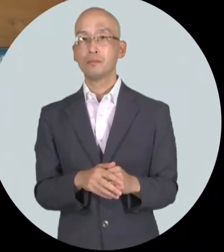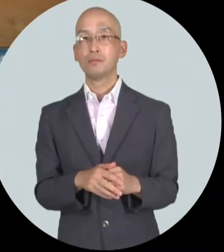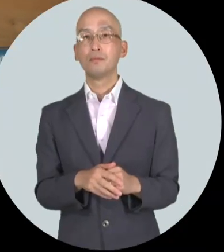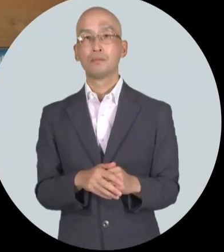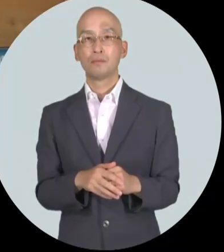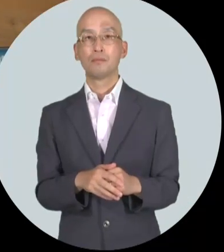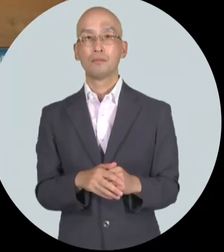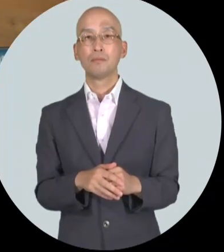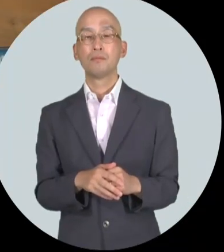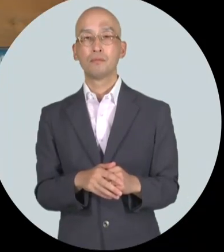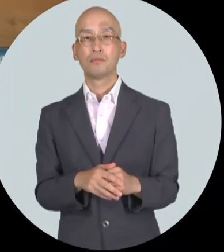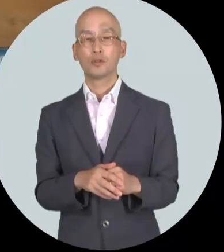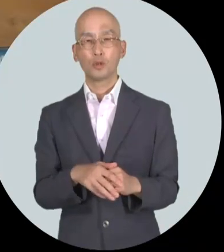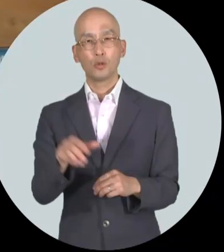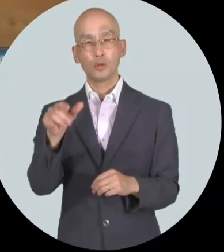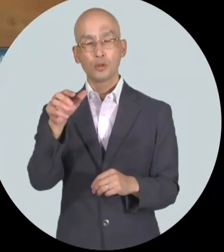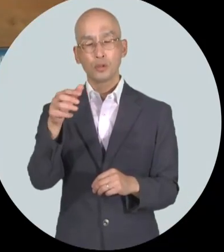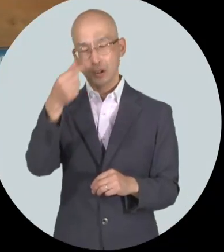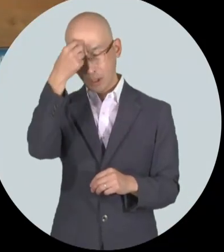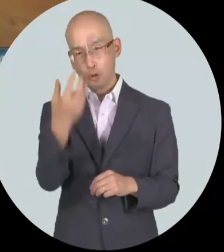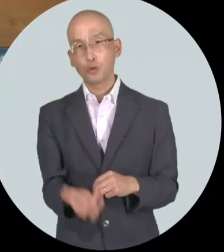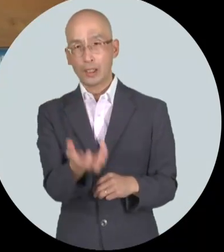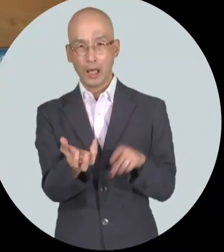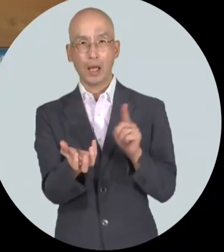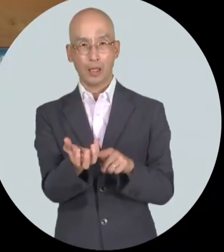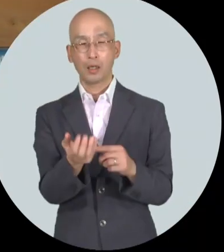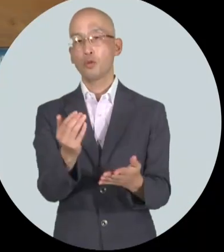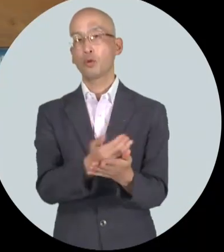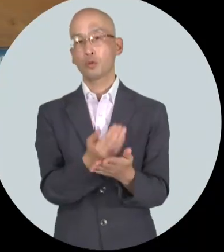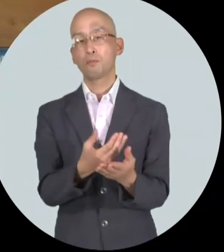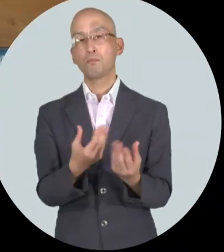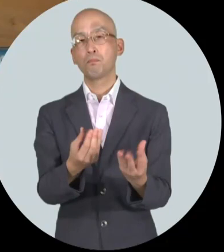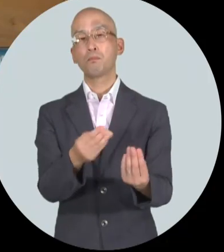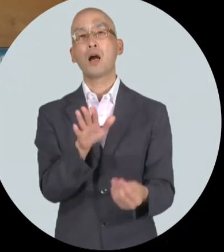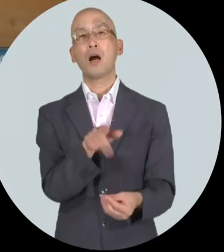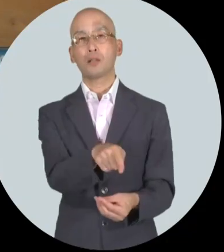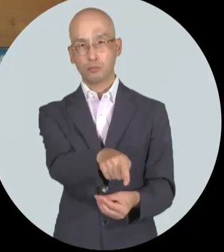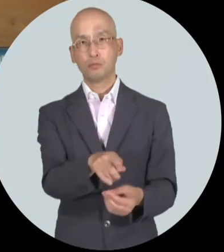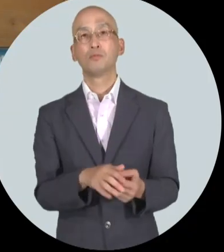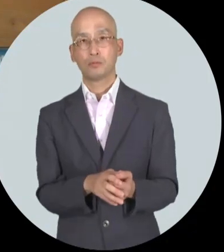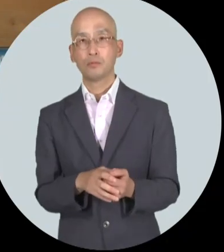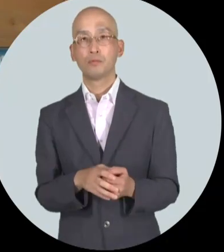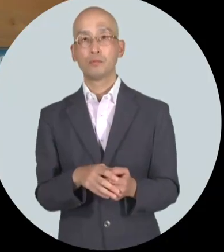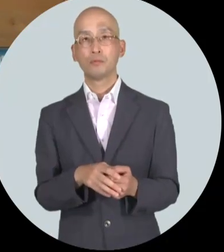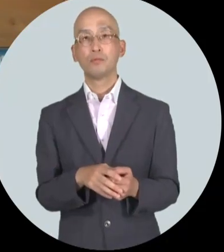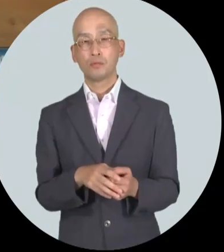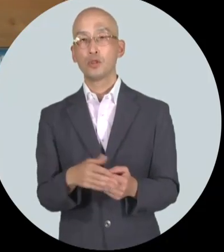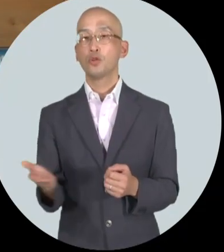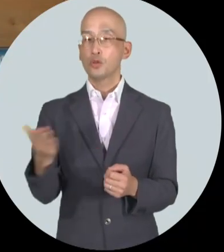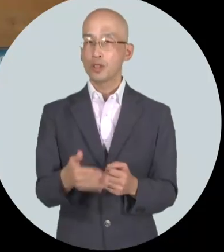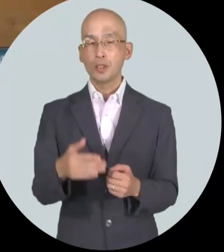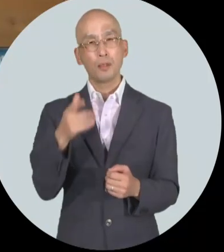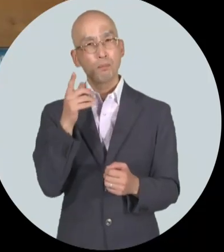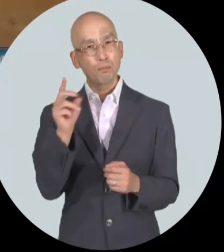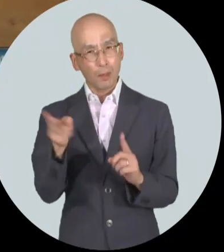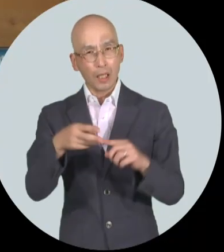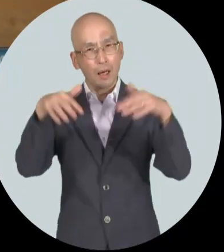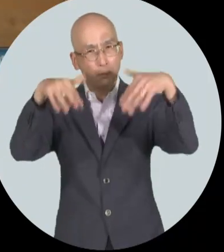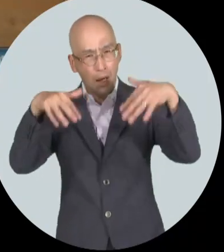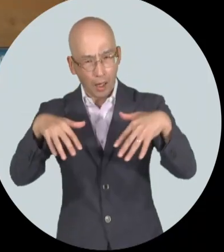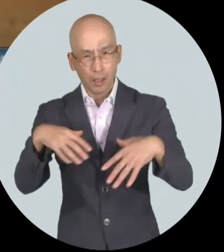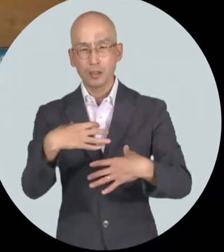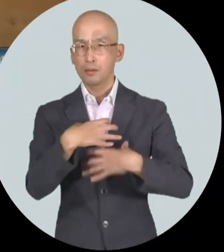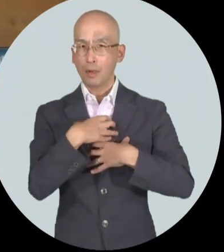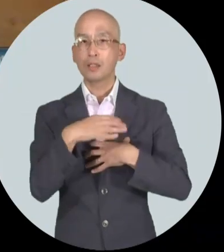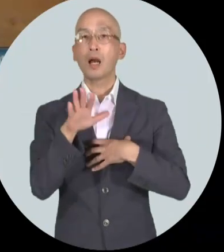が埋まったりということがあるんですけれども、まだ残っているものもございまして、次の雨に備えて、再度災害防止の